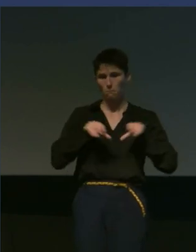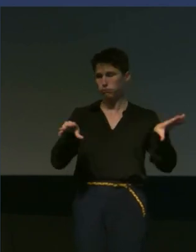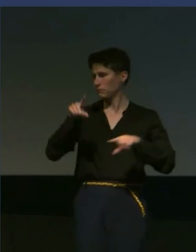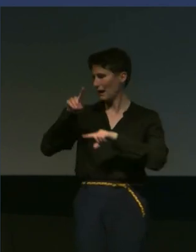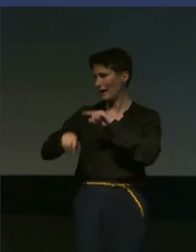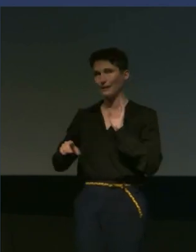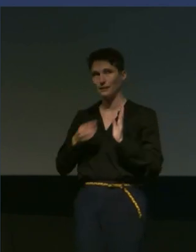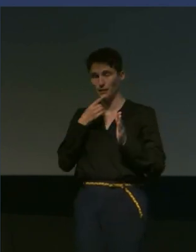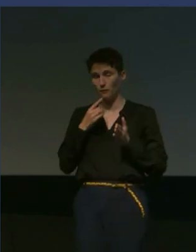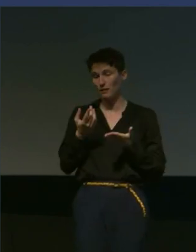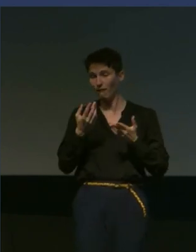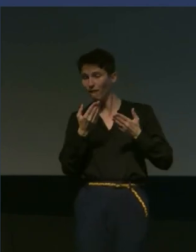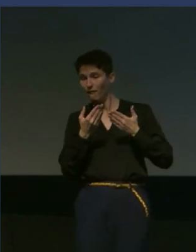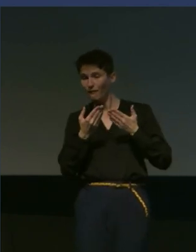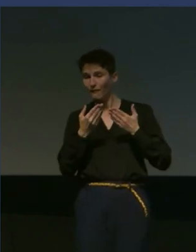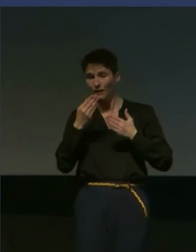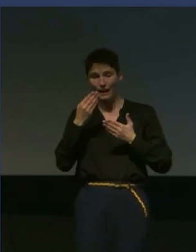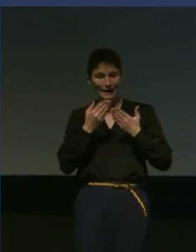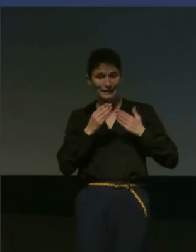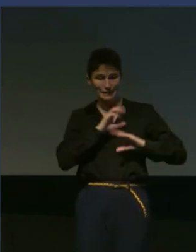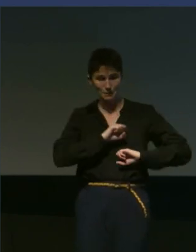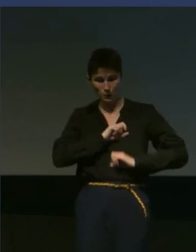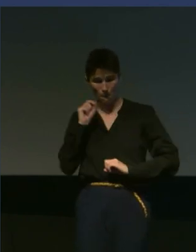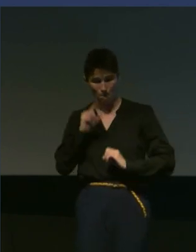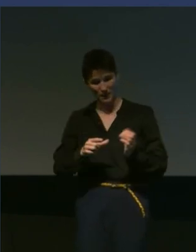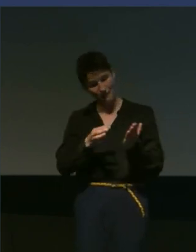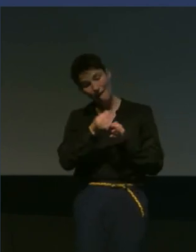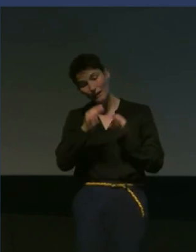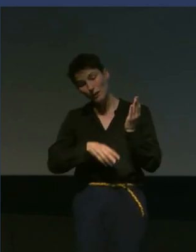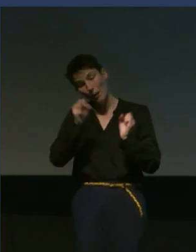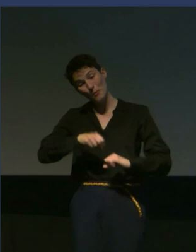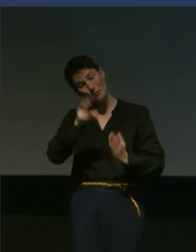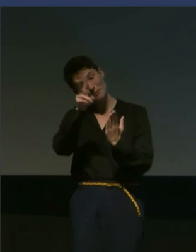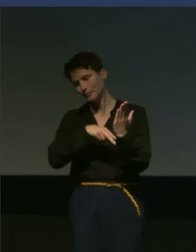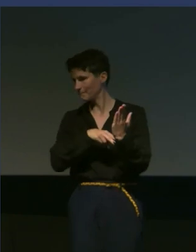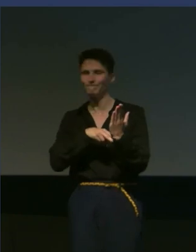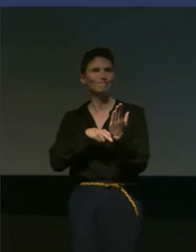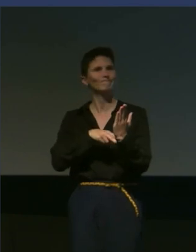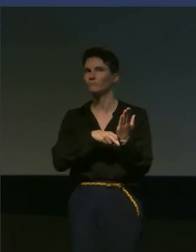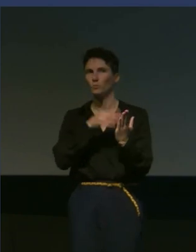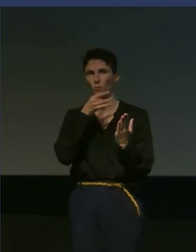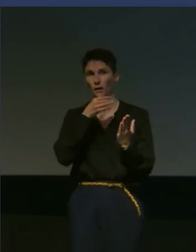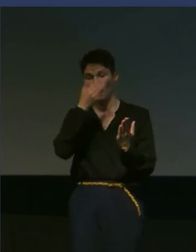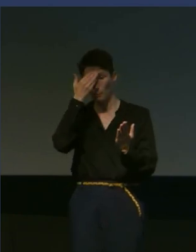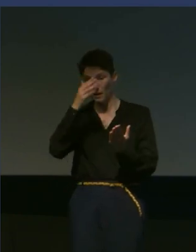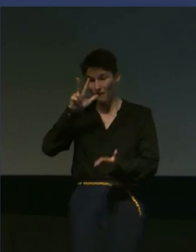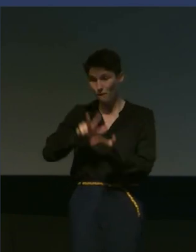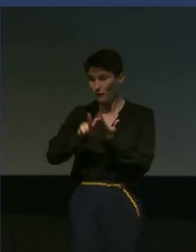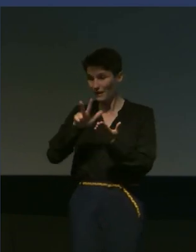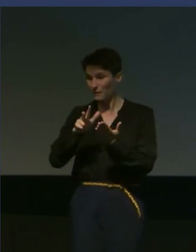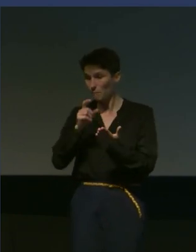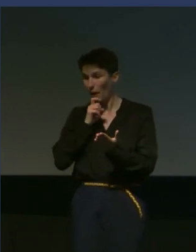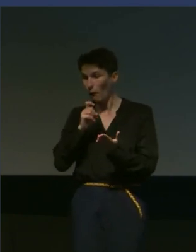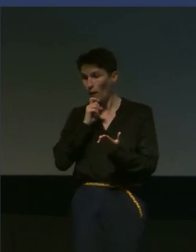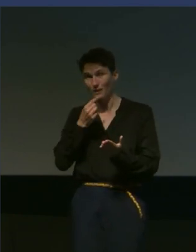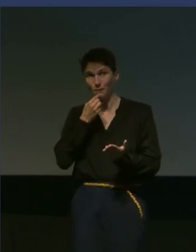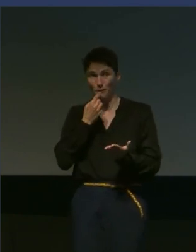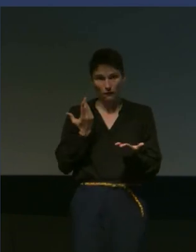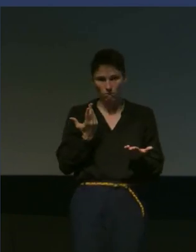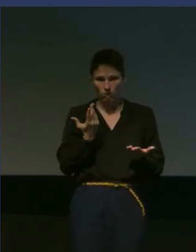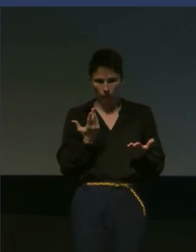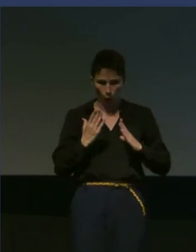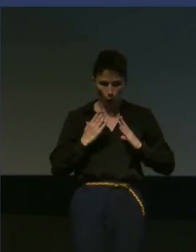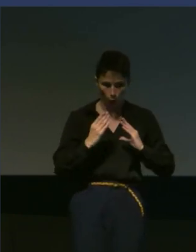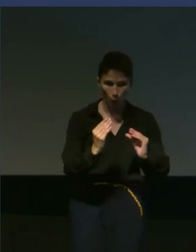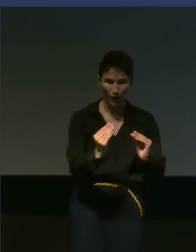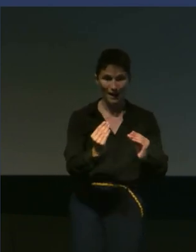les résultats de ces études-là. Et quand ce n'est pas validé, ben en fait, c'est pas bon, c'est pas un fait scientifique. Donc, quand